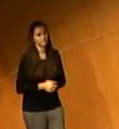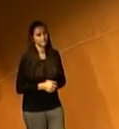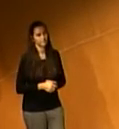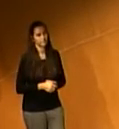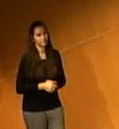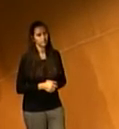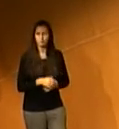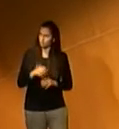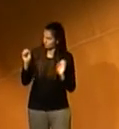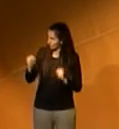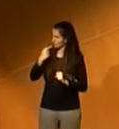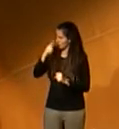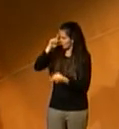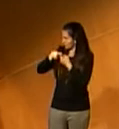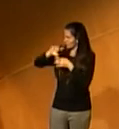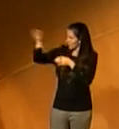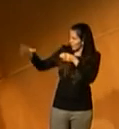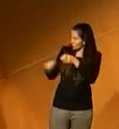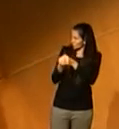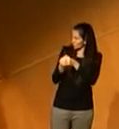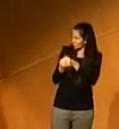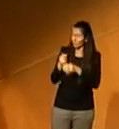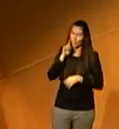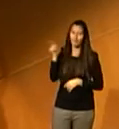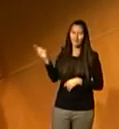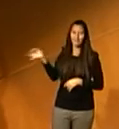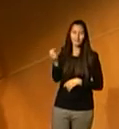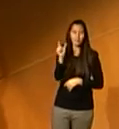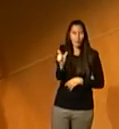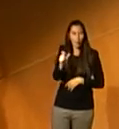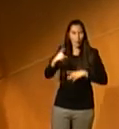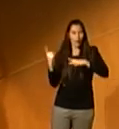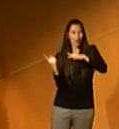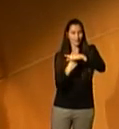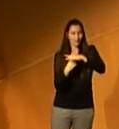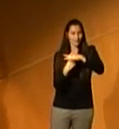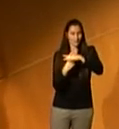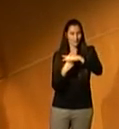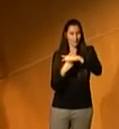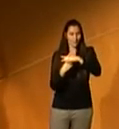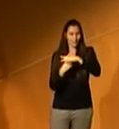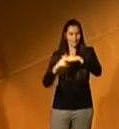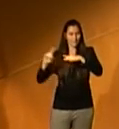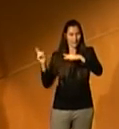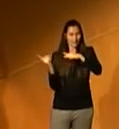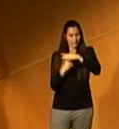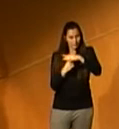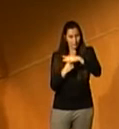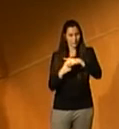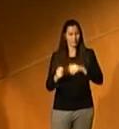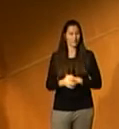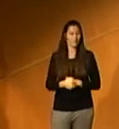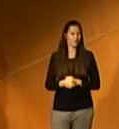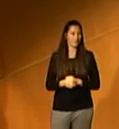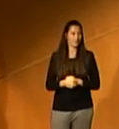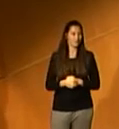du coup pour l'inclusion, alors voilà, vous avez utilisé le mot intégration, c'est intéressant. Parce que c'est vrai qu'avant, on parlait d'intégration. Maintenant,